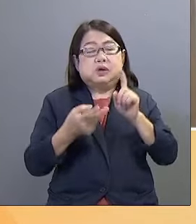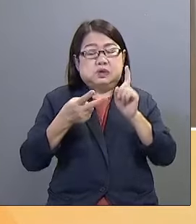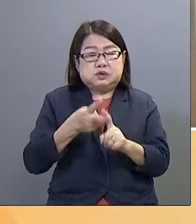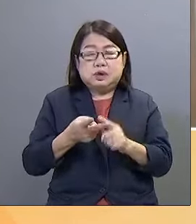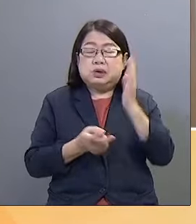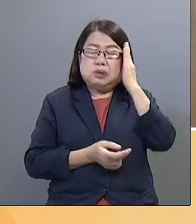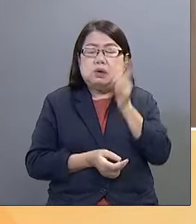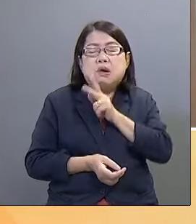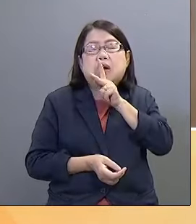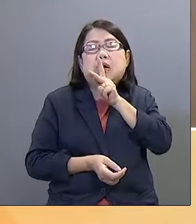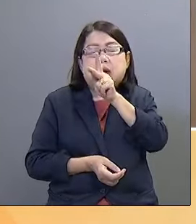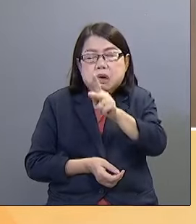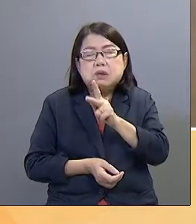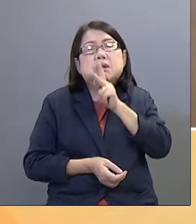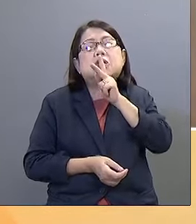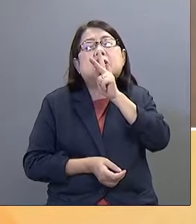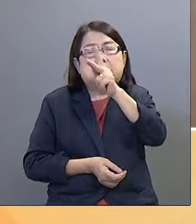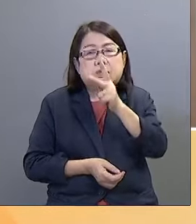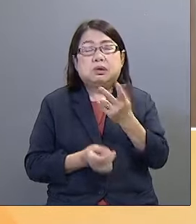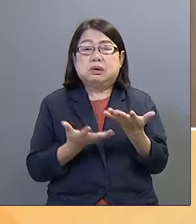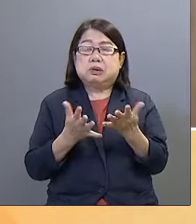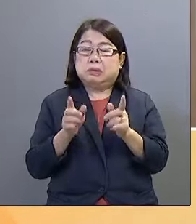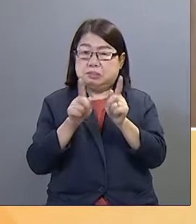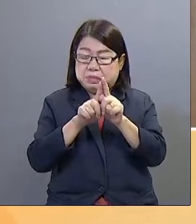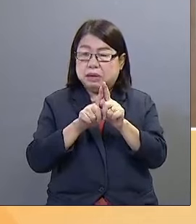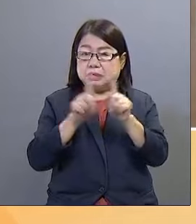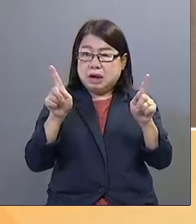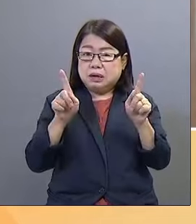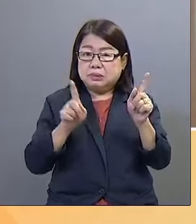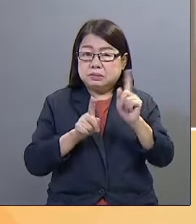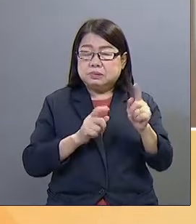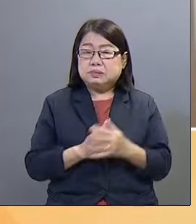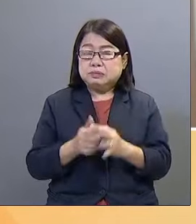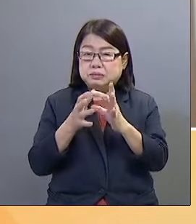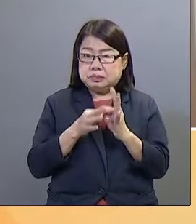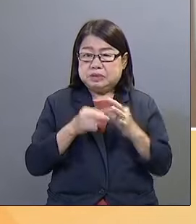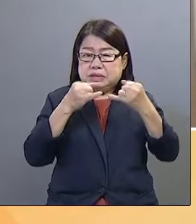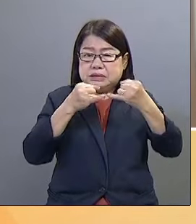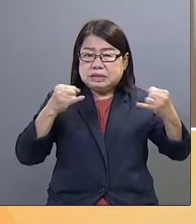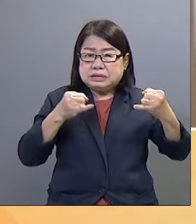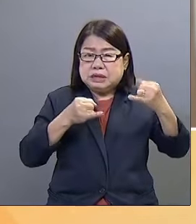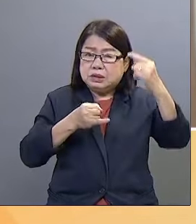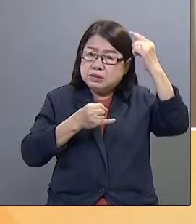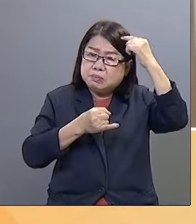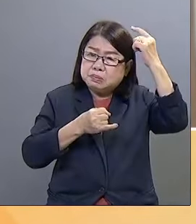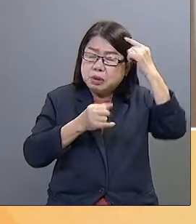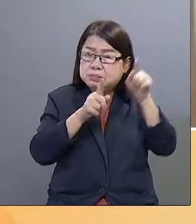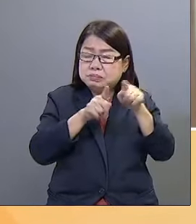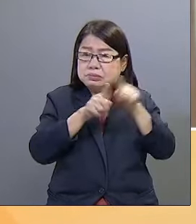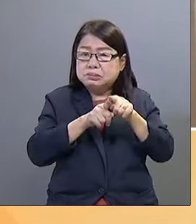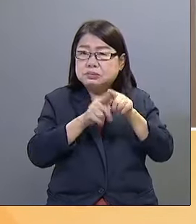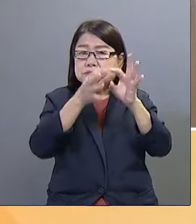เดีอทีนะคะนอนกดฟันกับนอนกรนค่ะคุหมอค่ะ มเป็นภาวะในอาการทมาจากสาเหตุเดียวกันไคะ